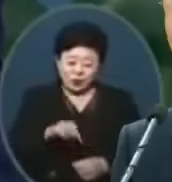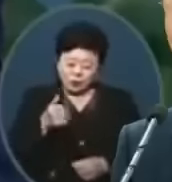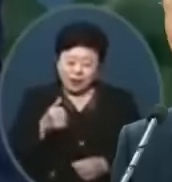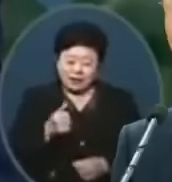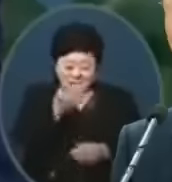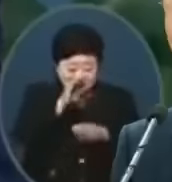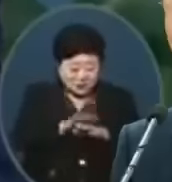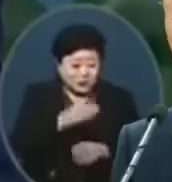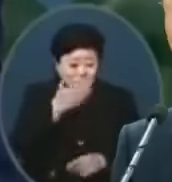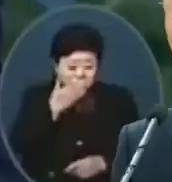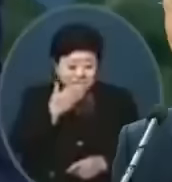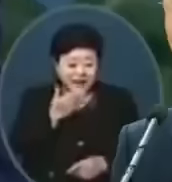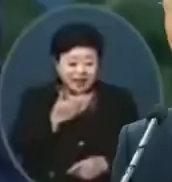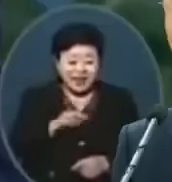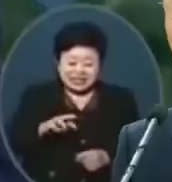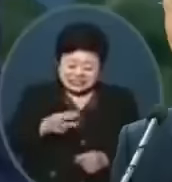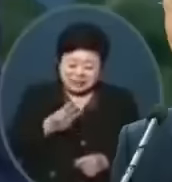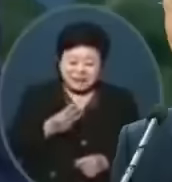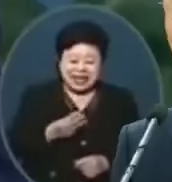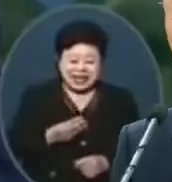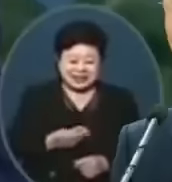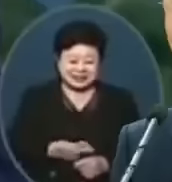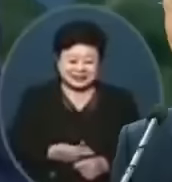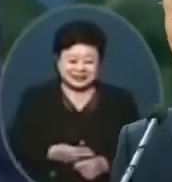교인, 300명의 교인,